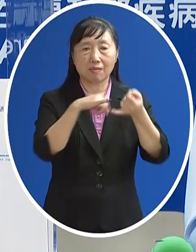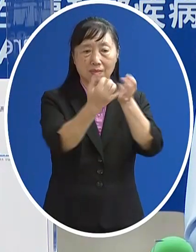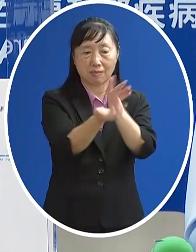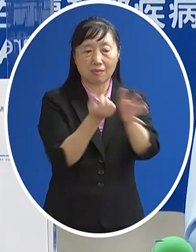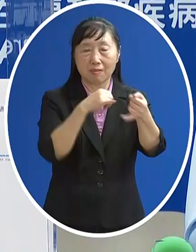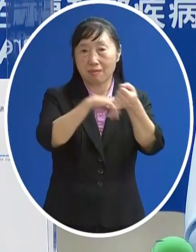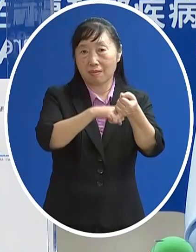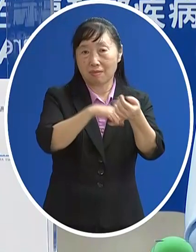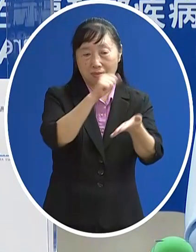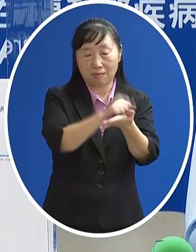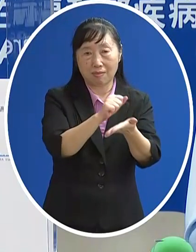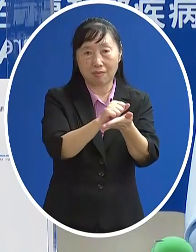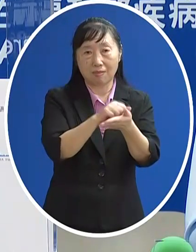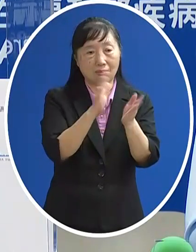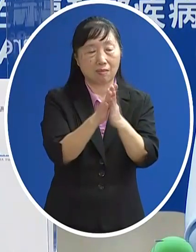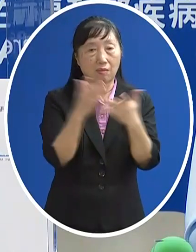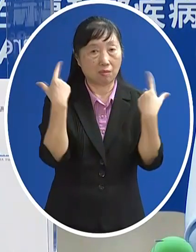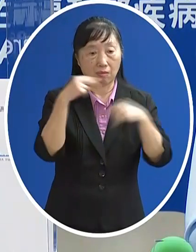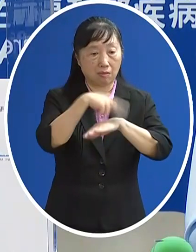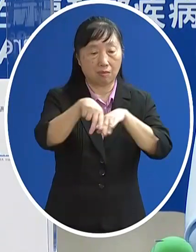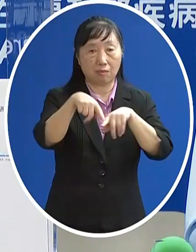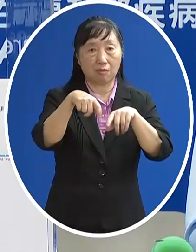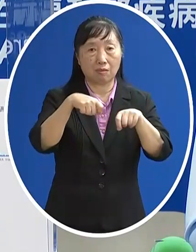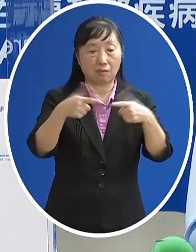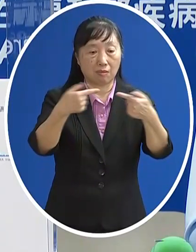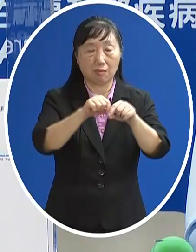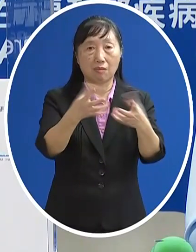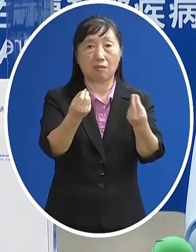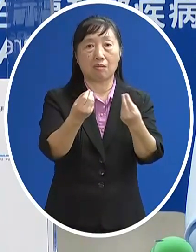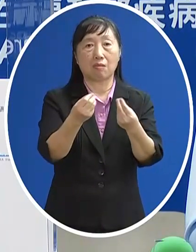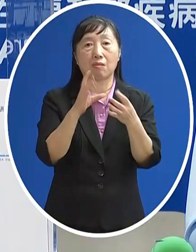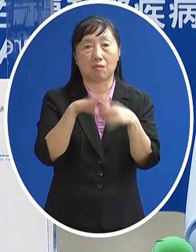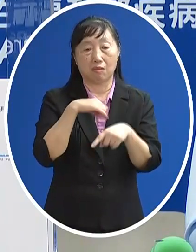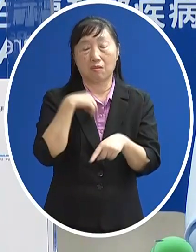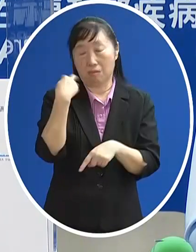上面都没有做这样的规划，所以这要进一步的来做规划。